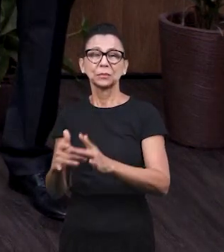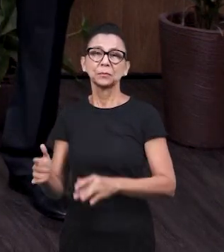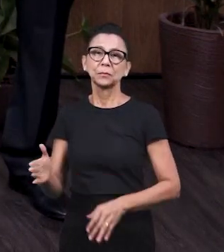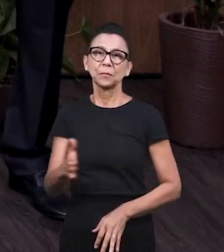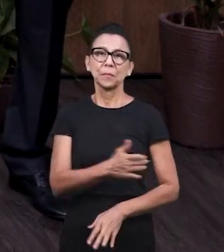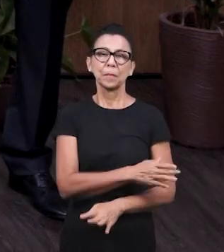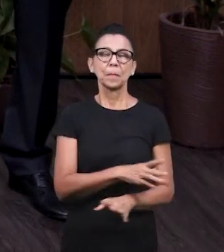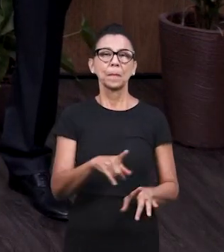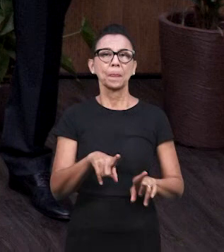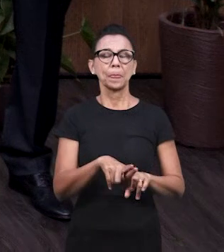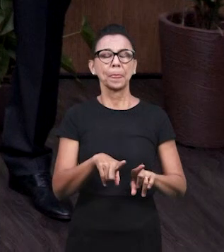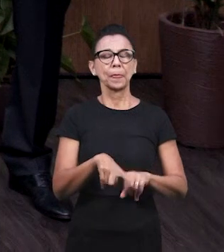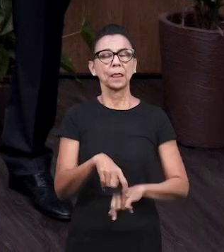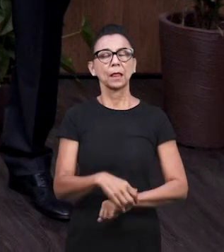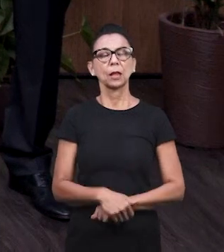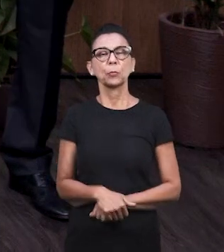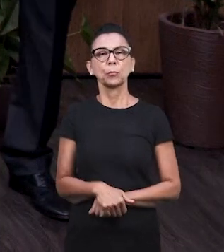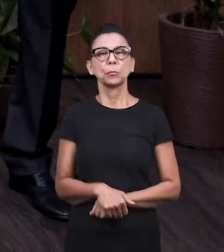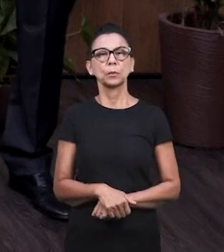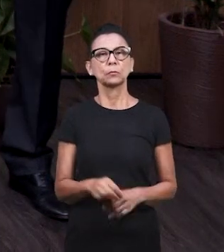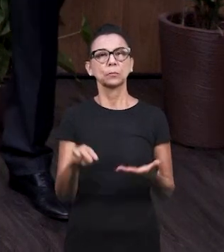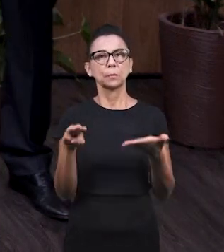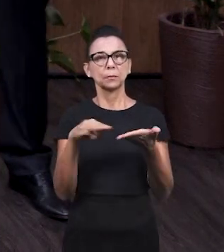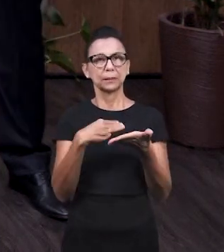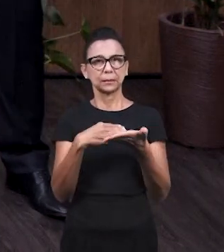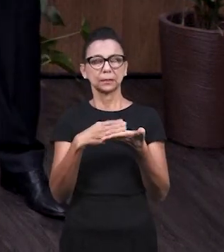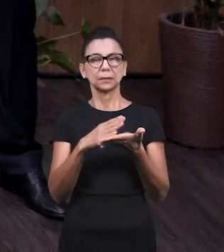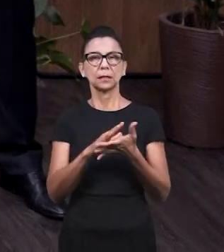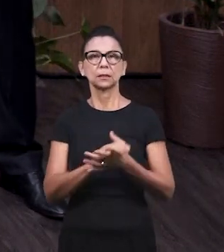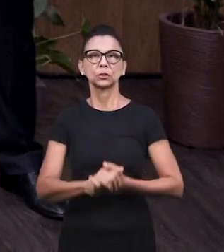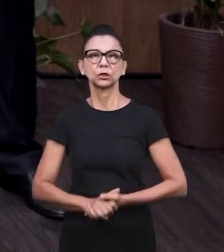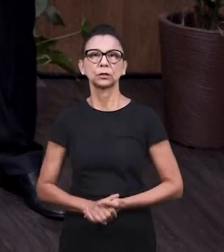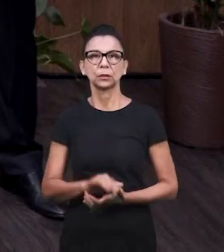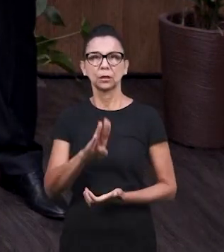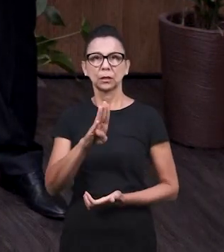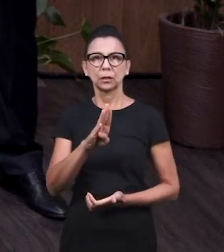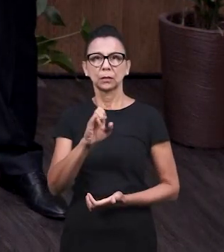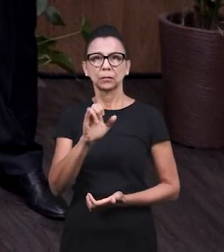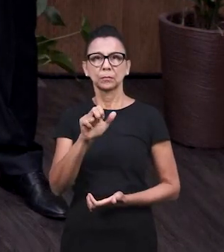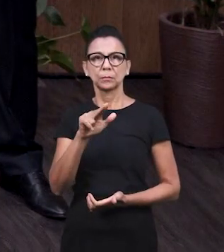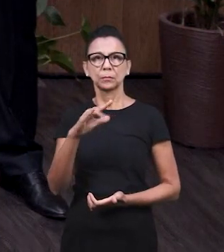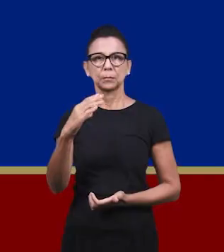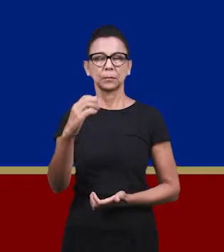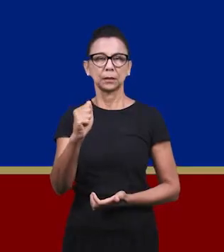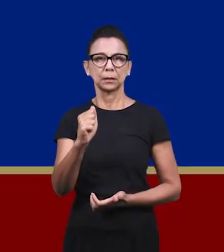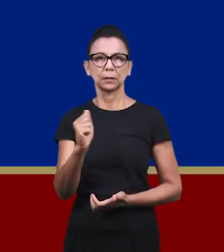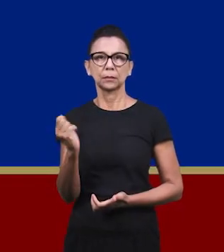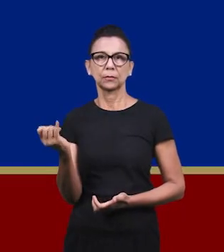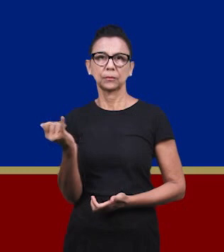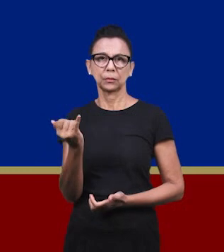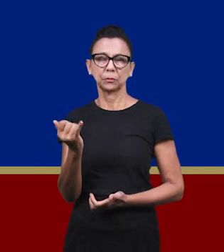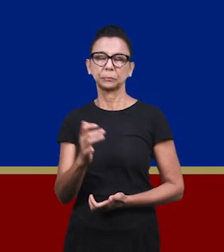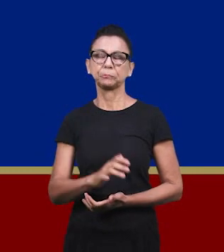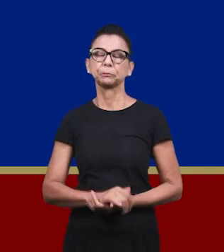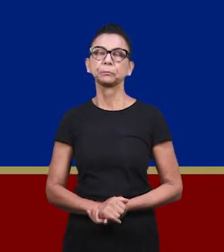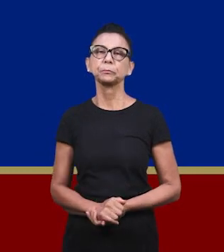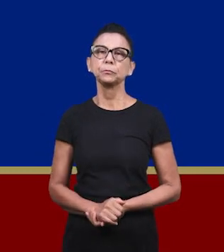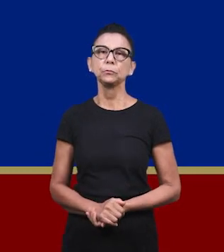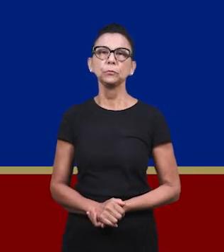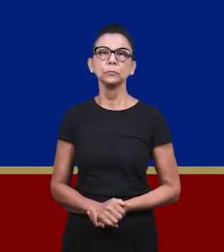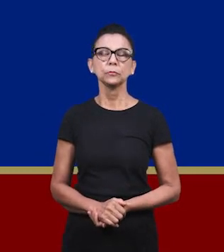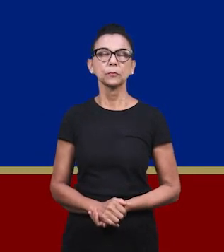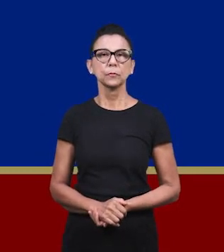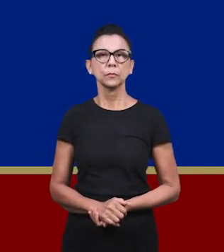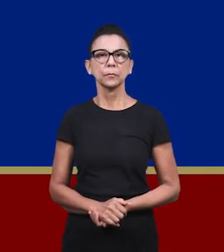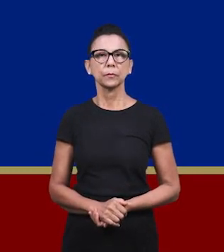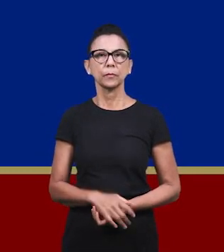Bianca Lourenço de Três Pontas, Minas Gerais. Elle a écrit, après que